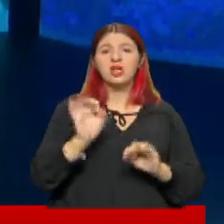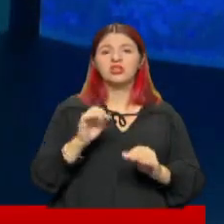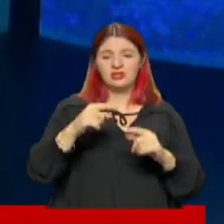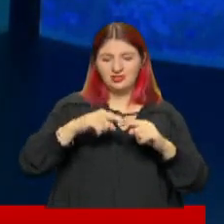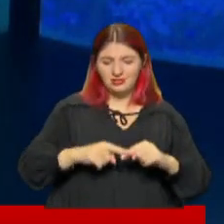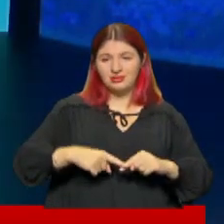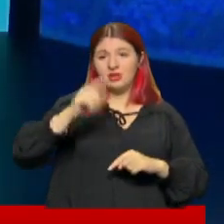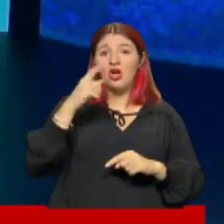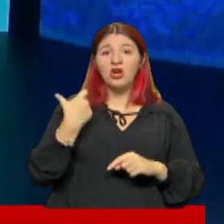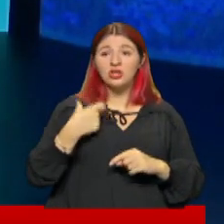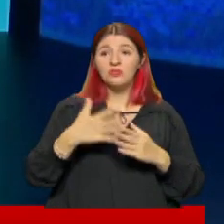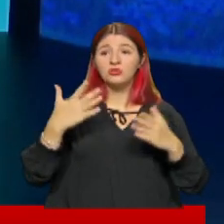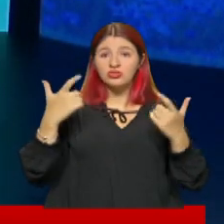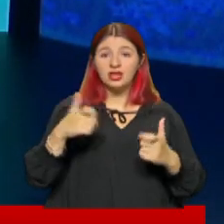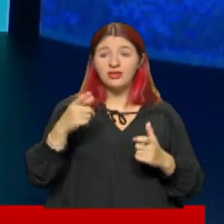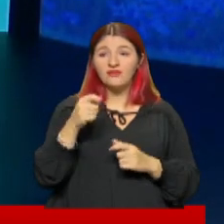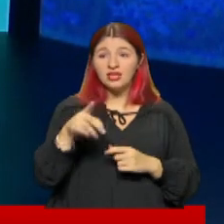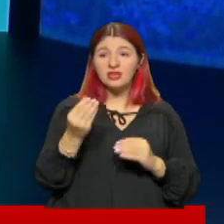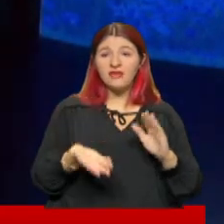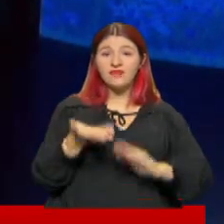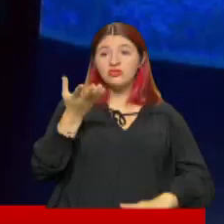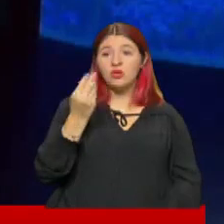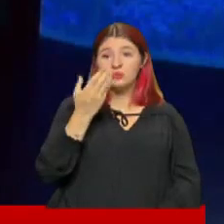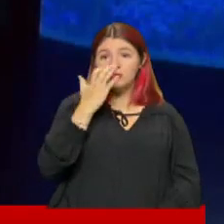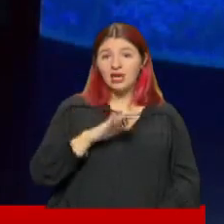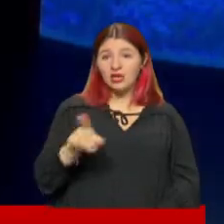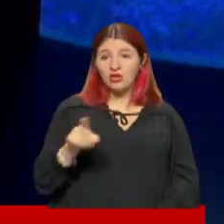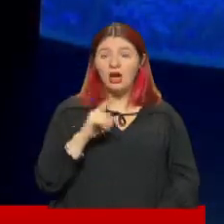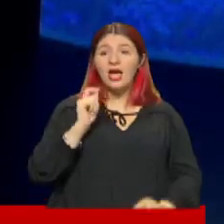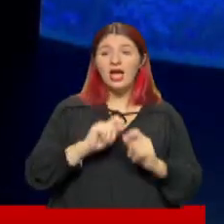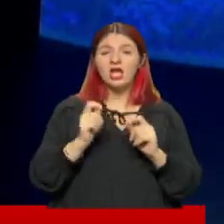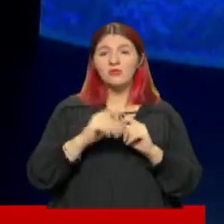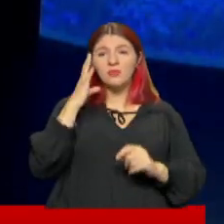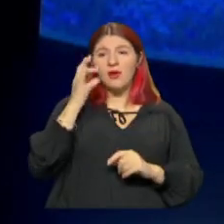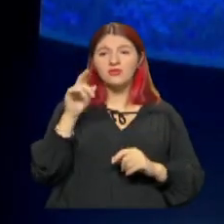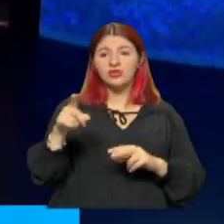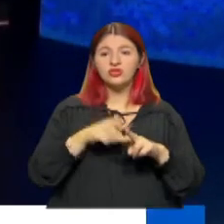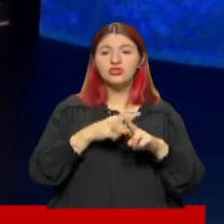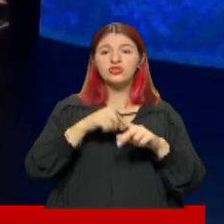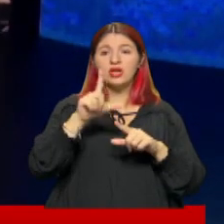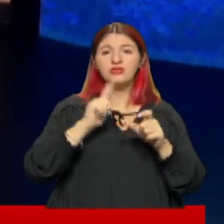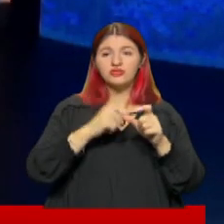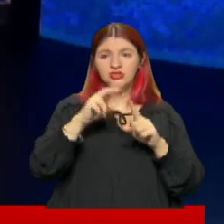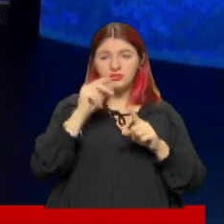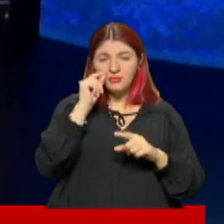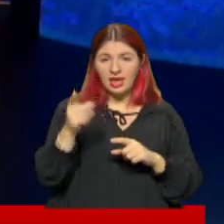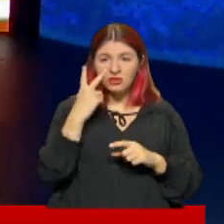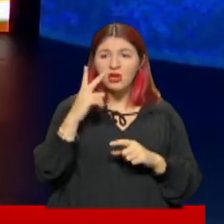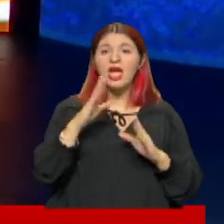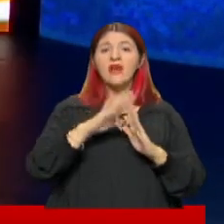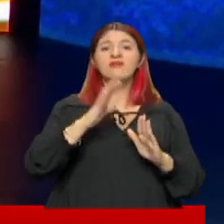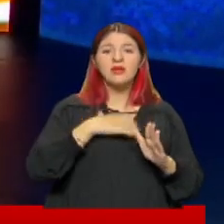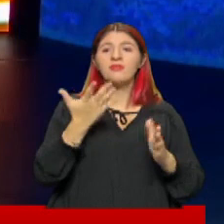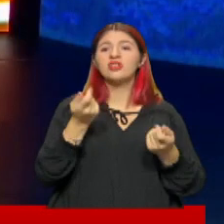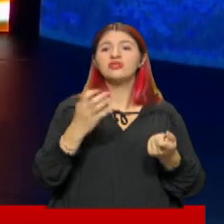başlangıç fiyatları özellikle Büyük şehirlerde fiyatların daha yüksek olması bekleniyor ekonomi profesörü Yalçın Karatepe göre ise ev ya da iş